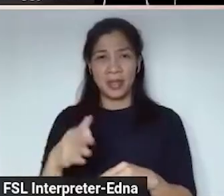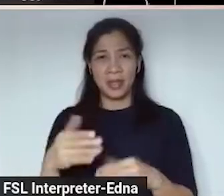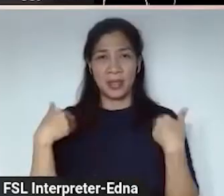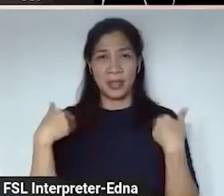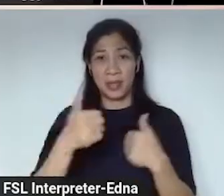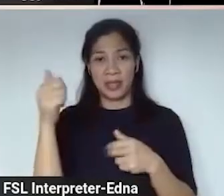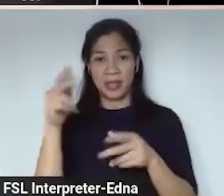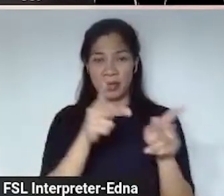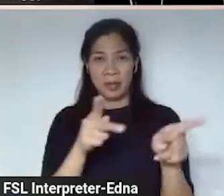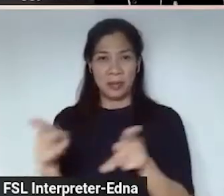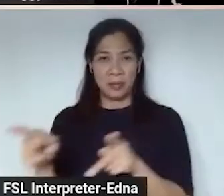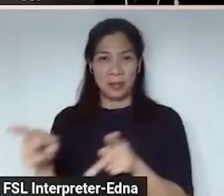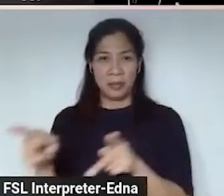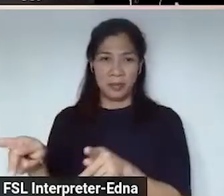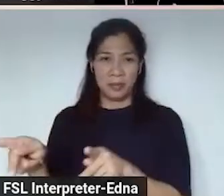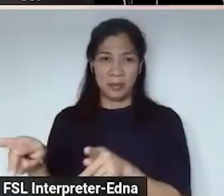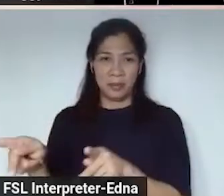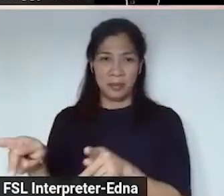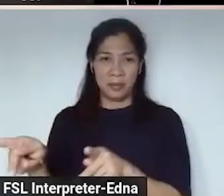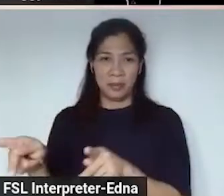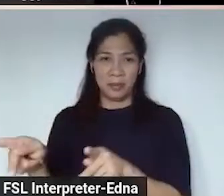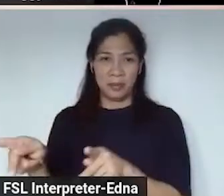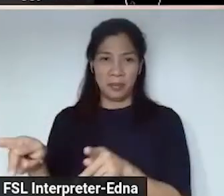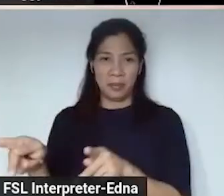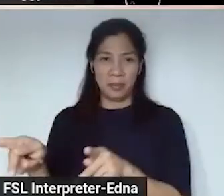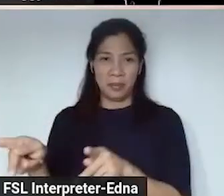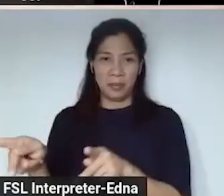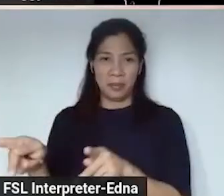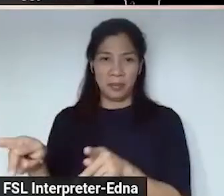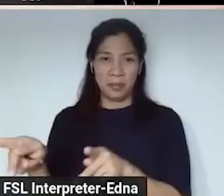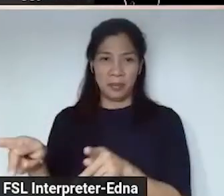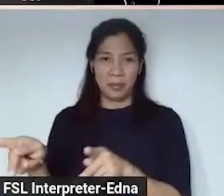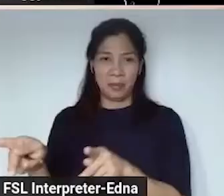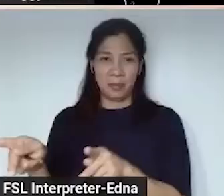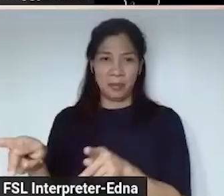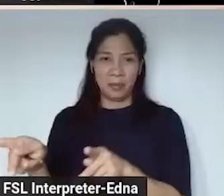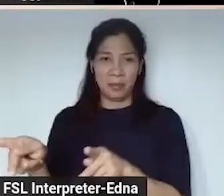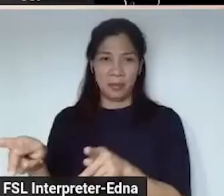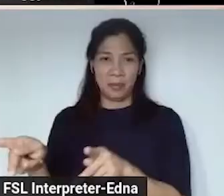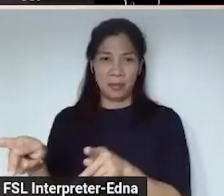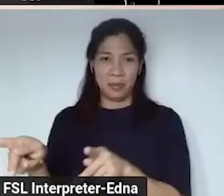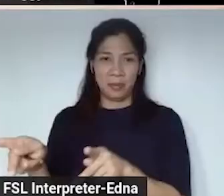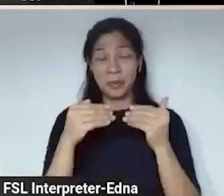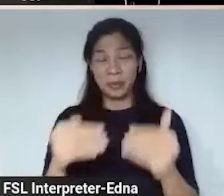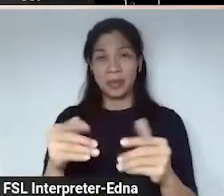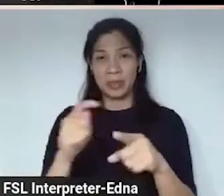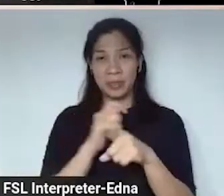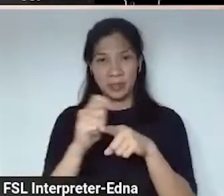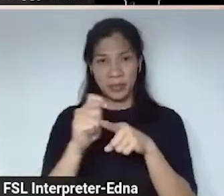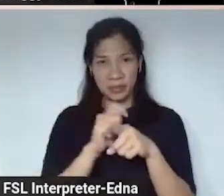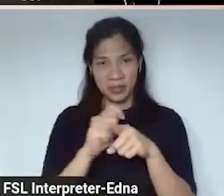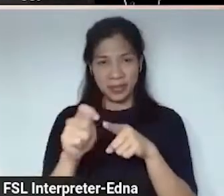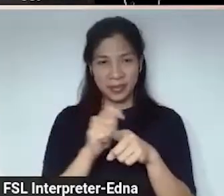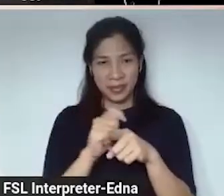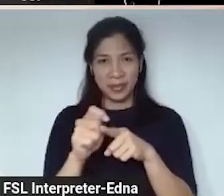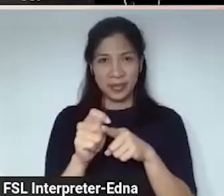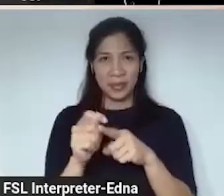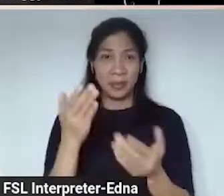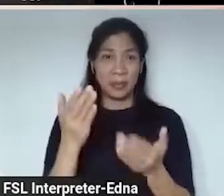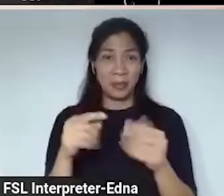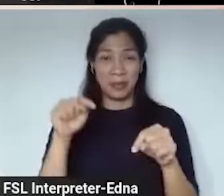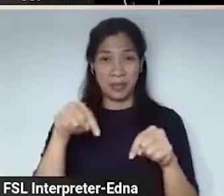para-athlete. Kaya tuloy pa rin yung training, and we're looking forward this year. Baka June po